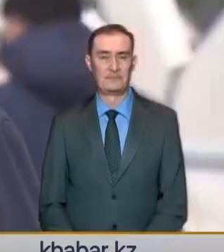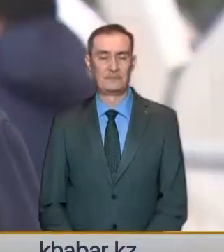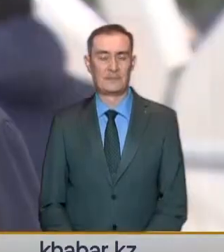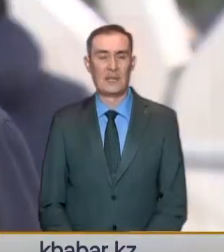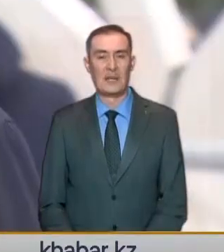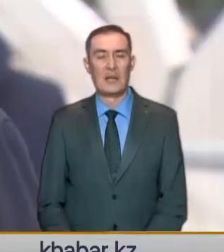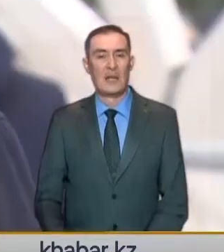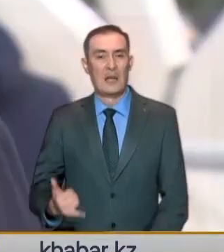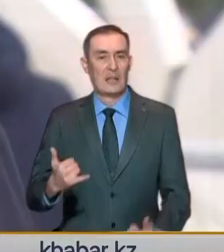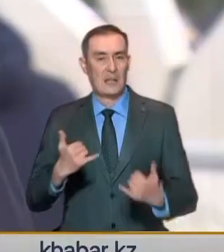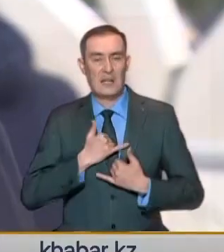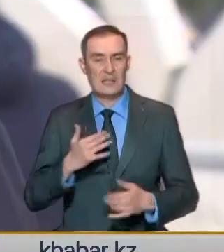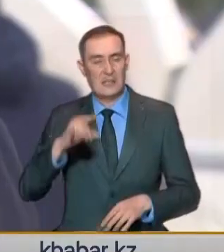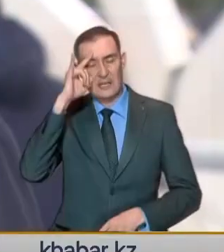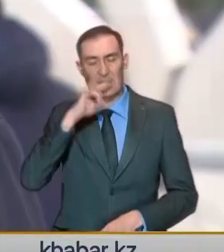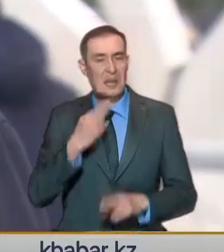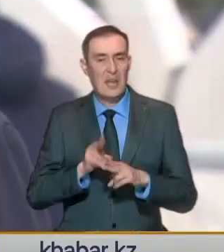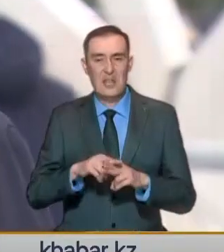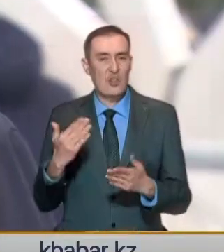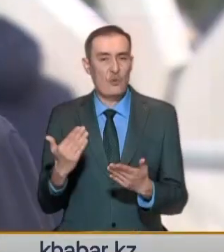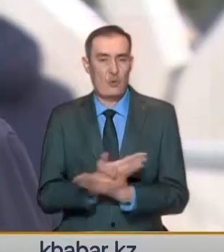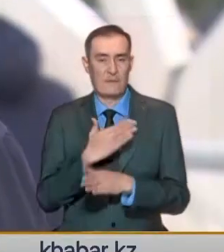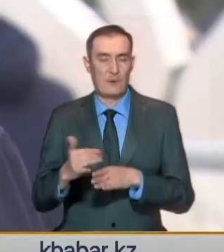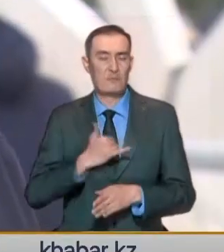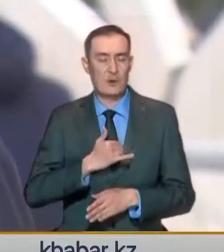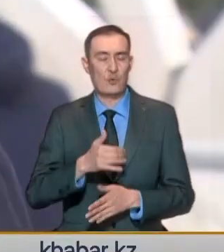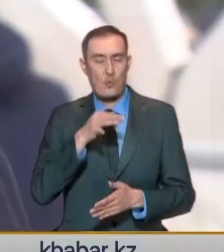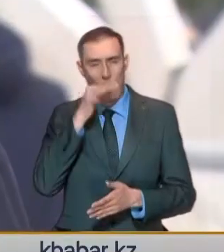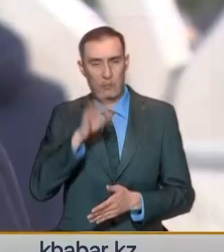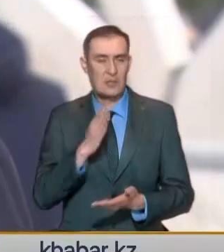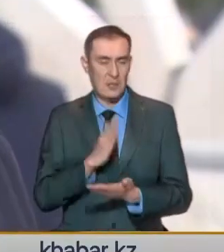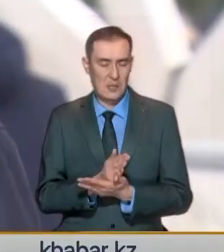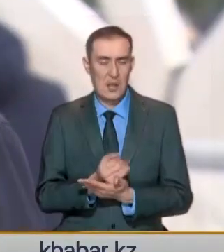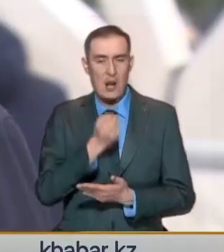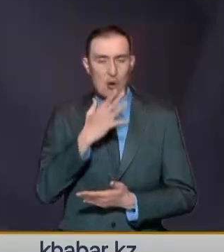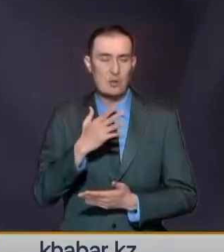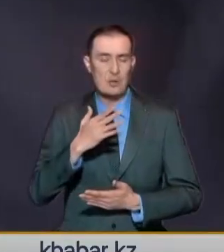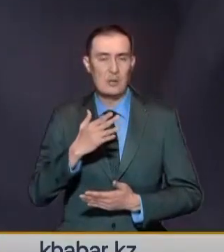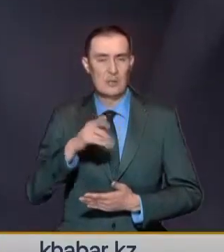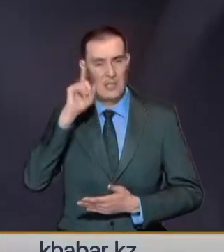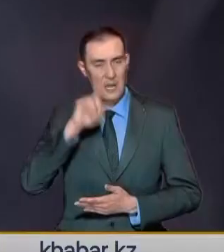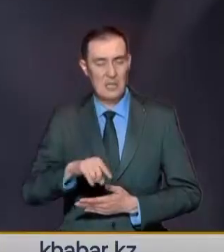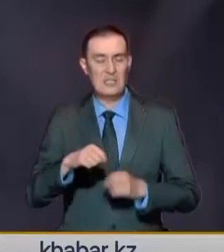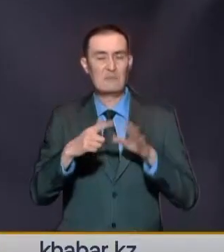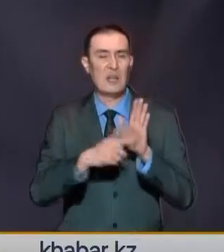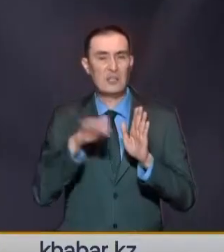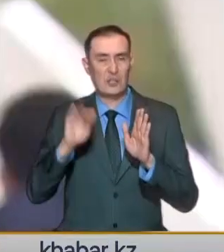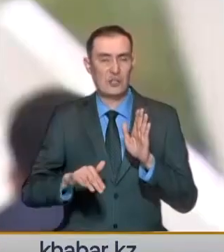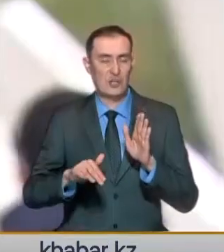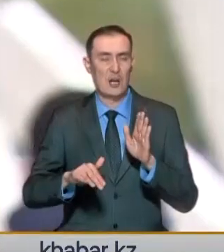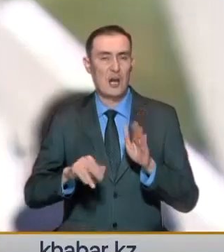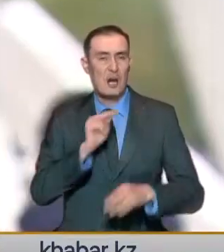Для Казахстана это не новая сфера. У нас имеется очень хорошая инфраструктура, очень хорошая квалификация. Более 17 тысяч